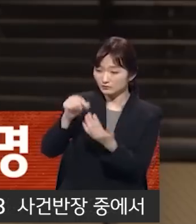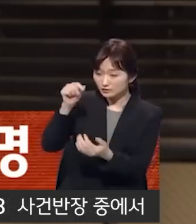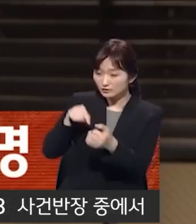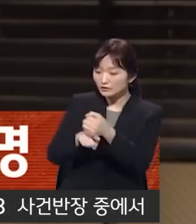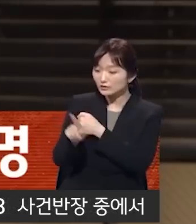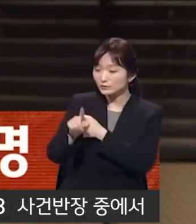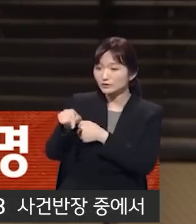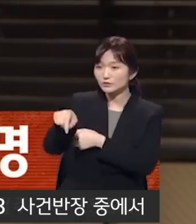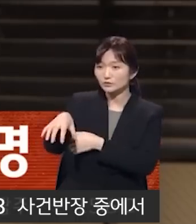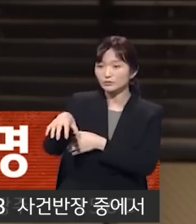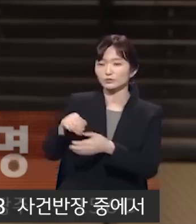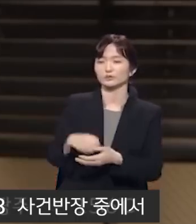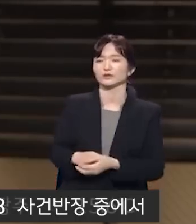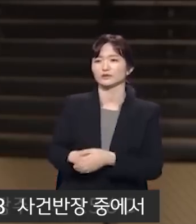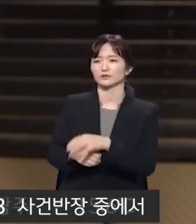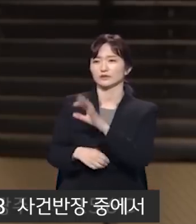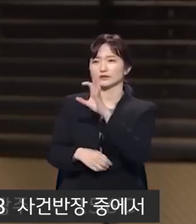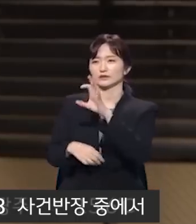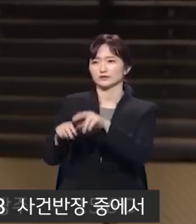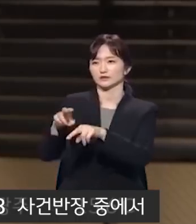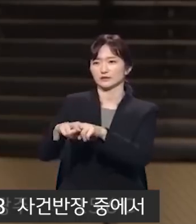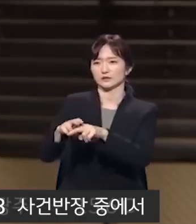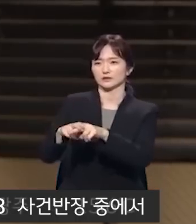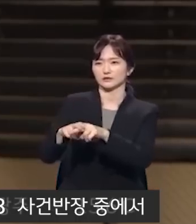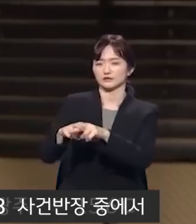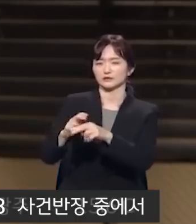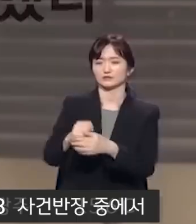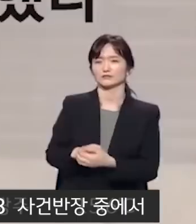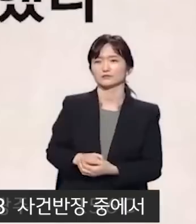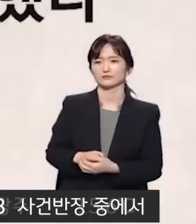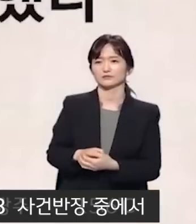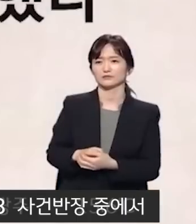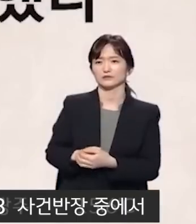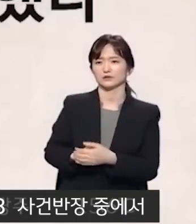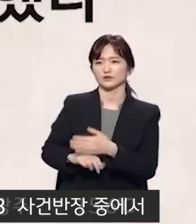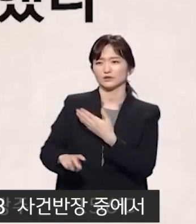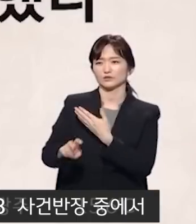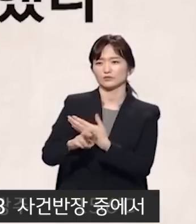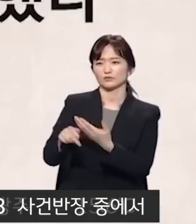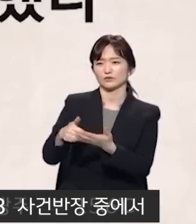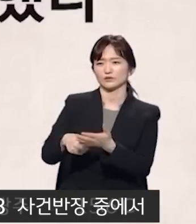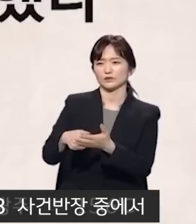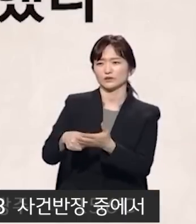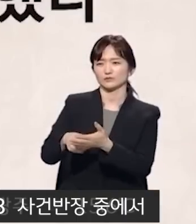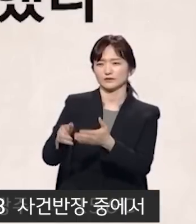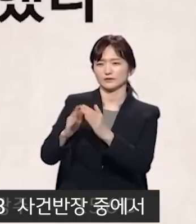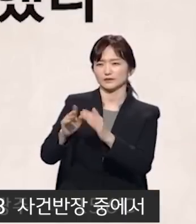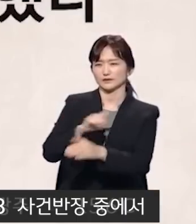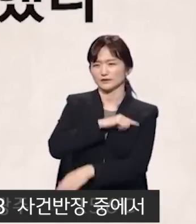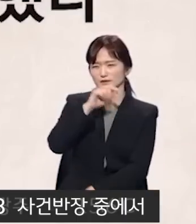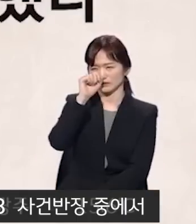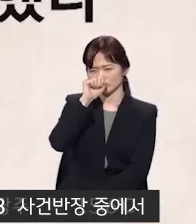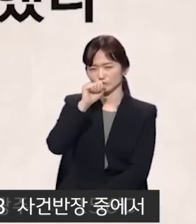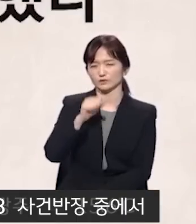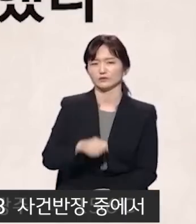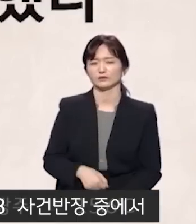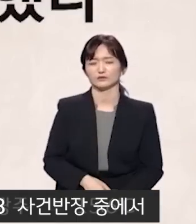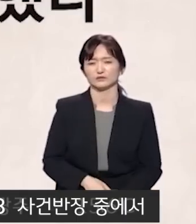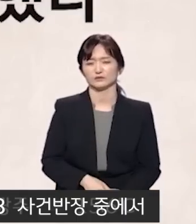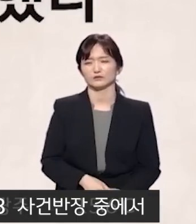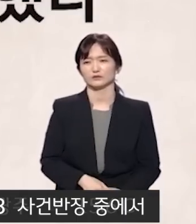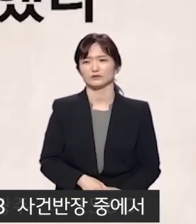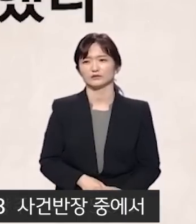거기에 설치된 비례가 불법 강의를 카메라를 설치하기 좋은 제품이었다는 거예요 아 그 회사 비대면 아니